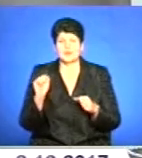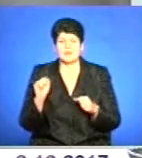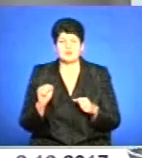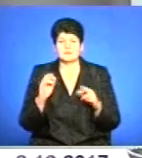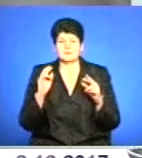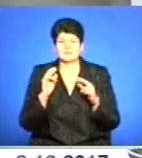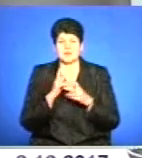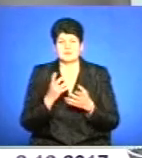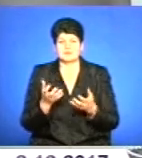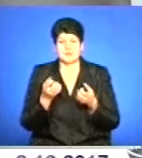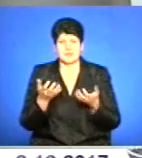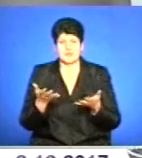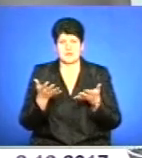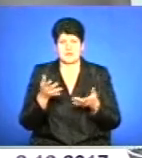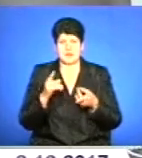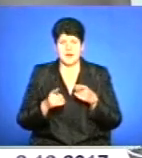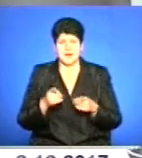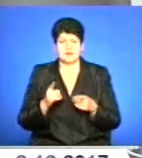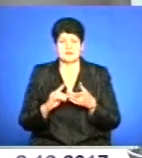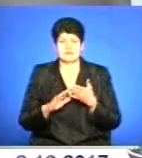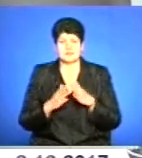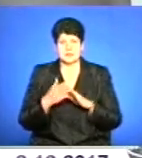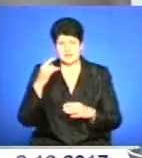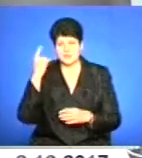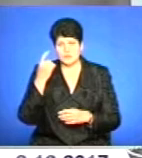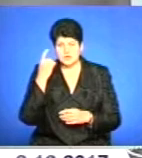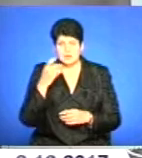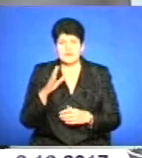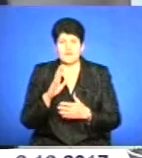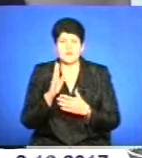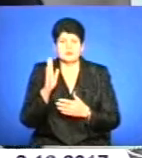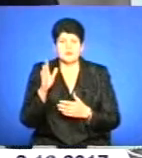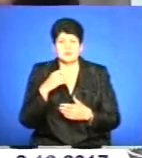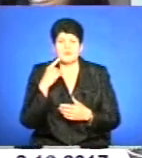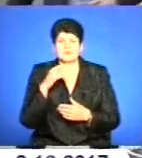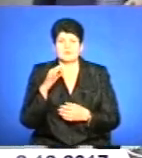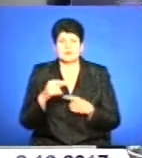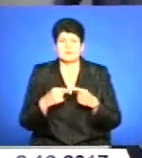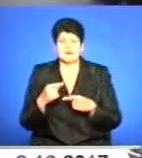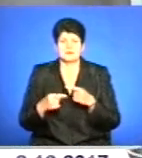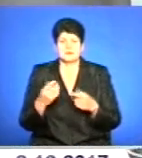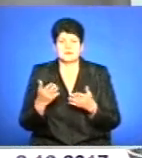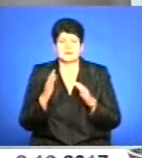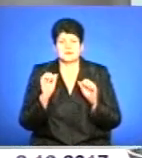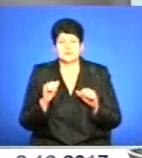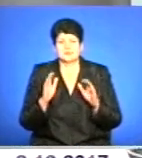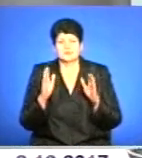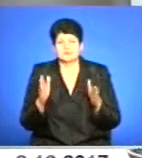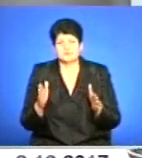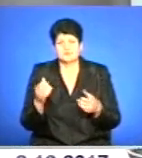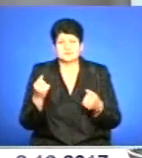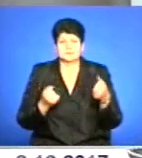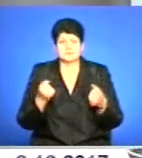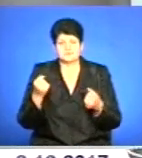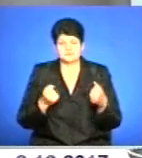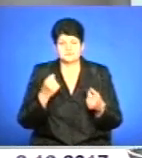неадекватно сприймати реальність в стані алкогольного сп'яніння і в подальшому говорити про наслідки, які можуть бути при керуванні